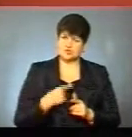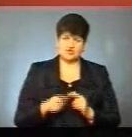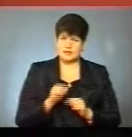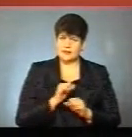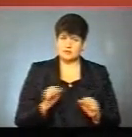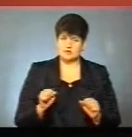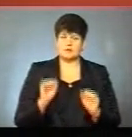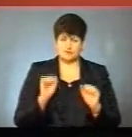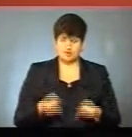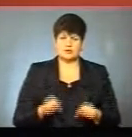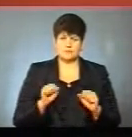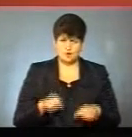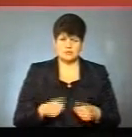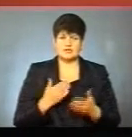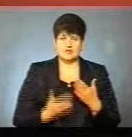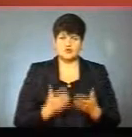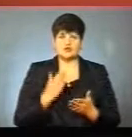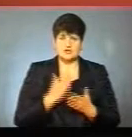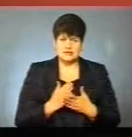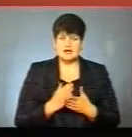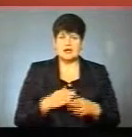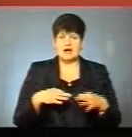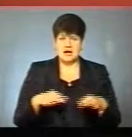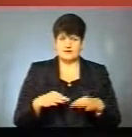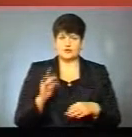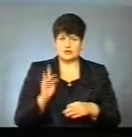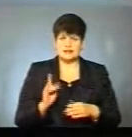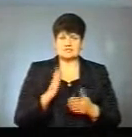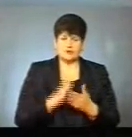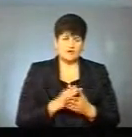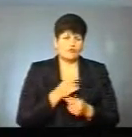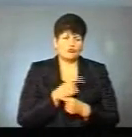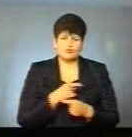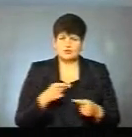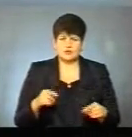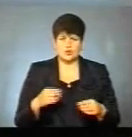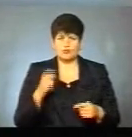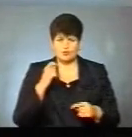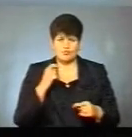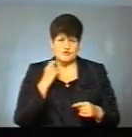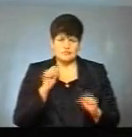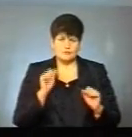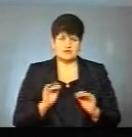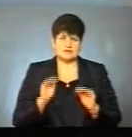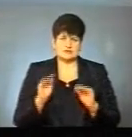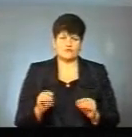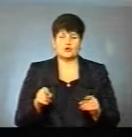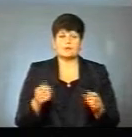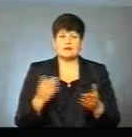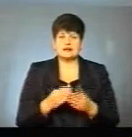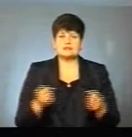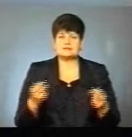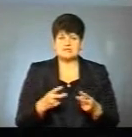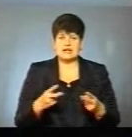не можна? Можна. Тобто можна в будь-якому віці, але в автокріслі? Так, тому що автокрісло, воно має спеціальні